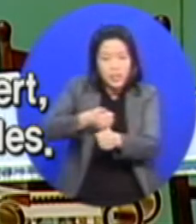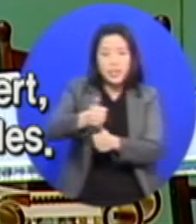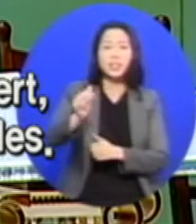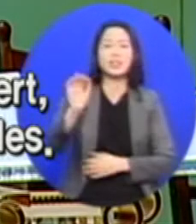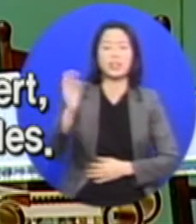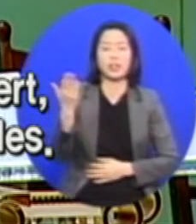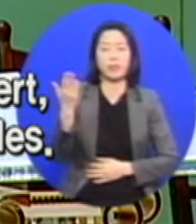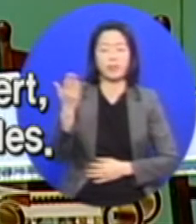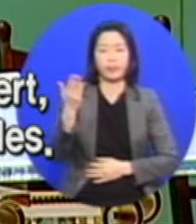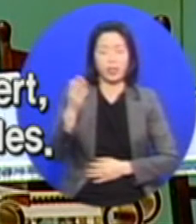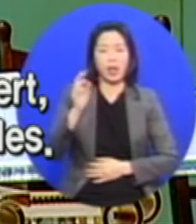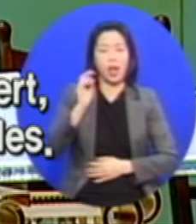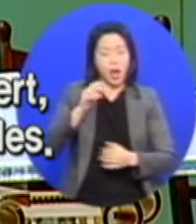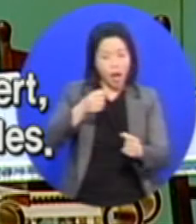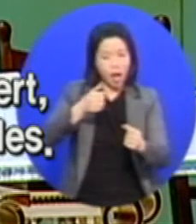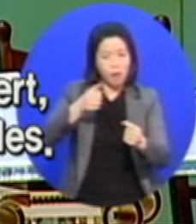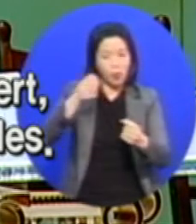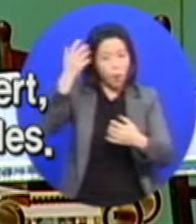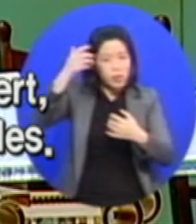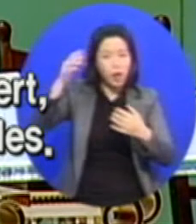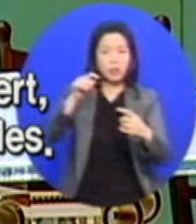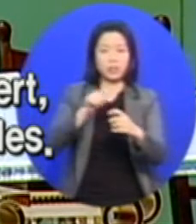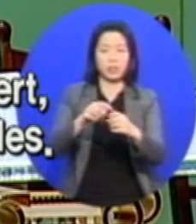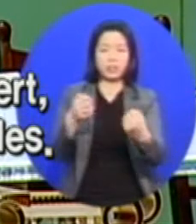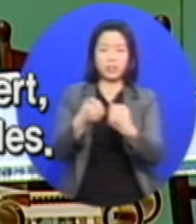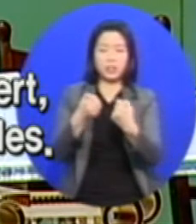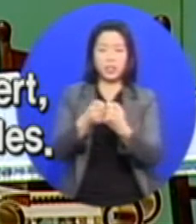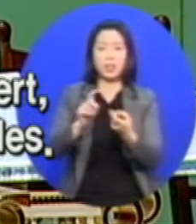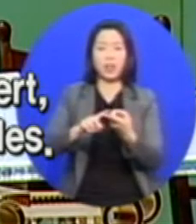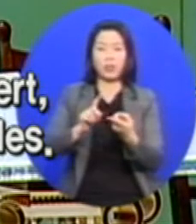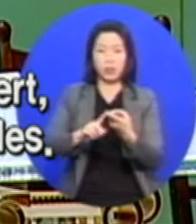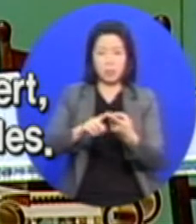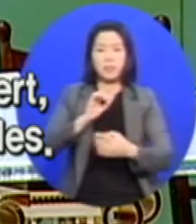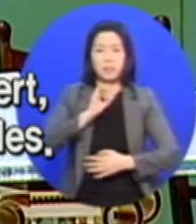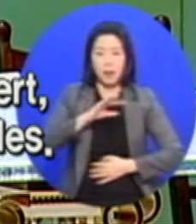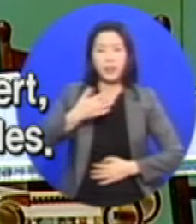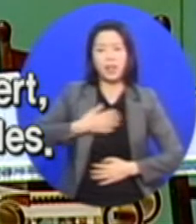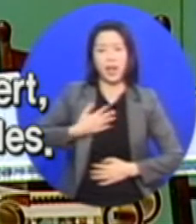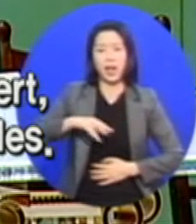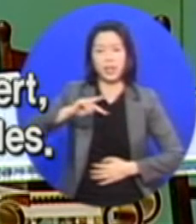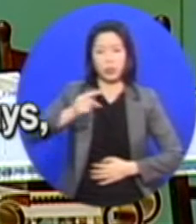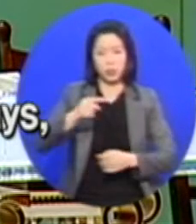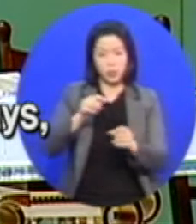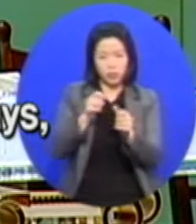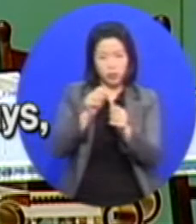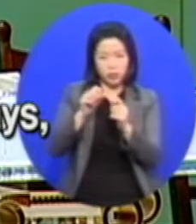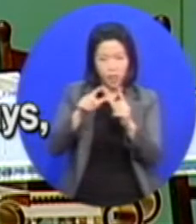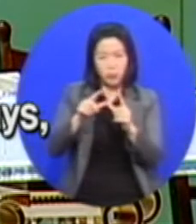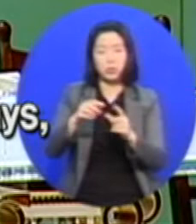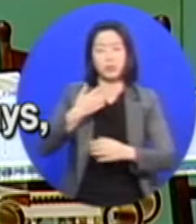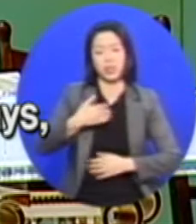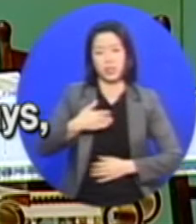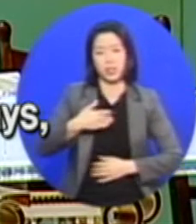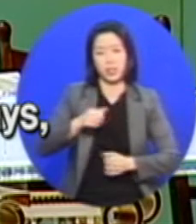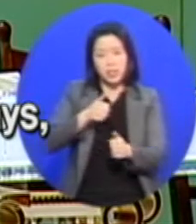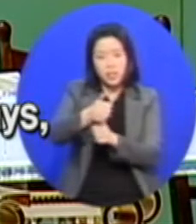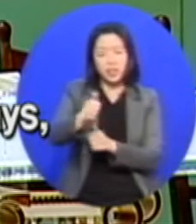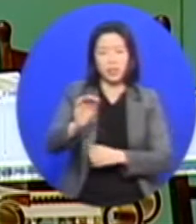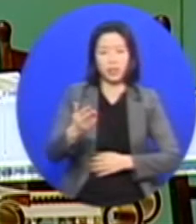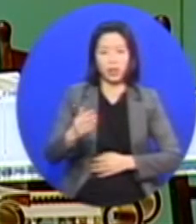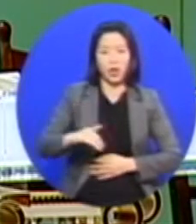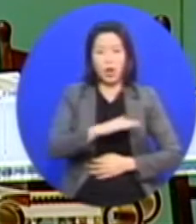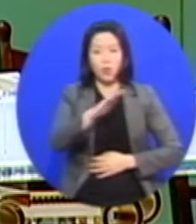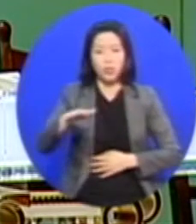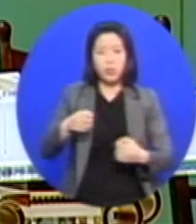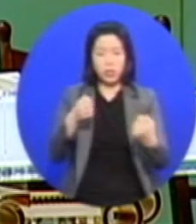전쟁을 하는 것만 알아도 이것이 영적전쟁 이구나 하는 것만 난 오늘 말씀 12절에 보면 우리의